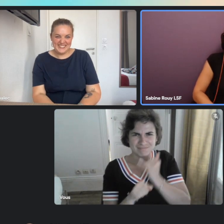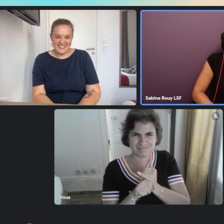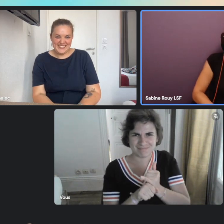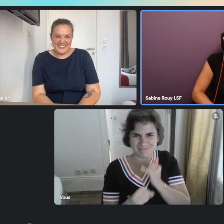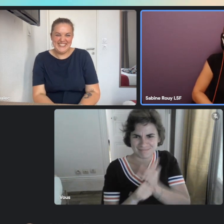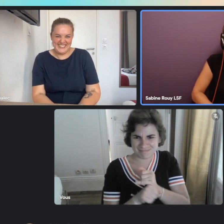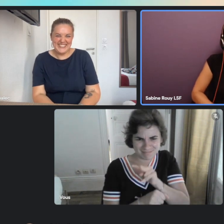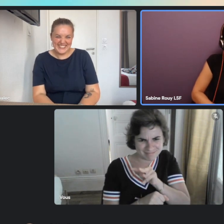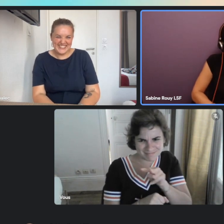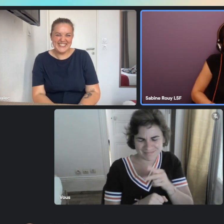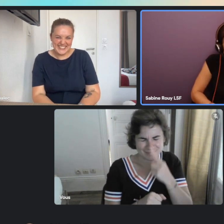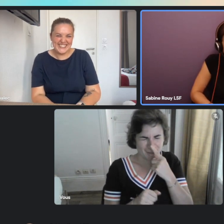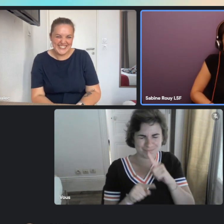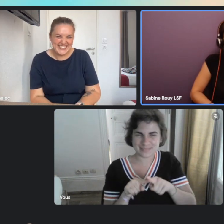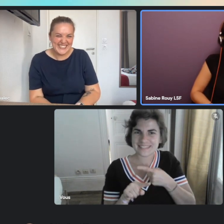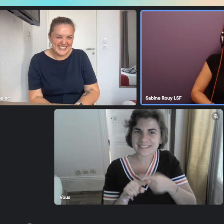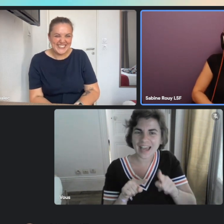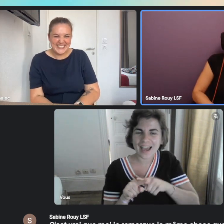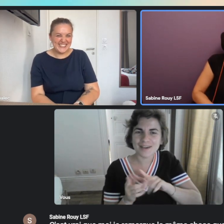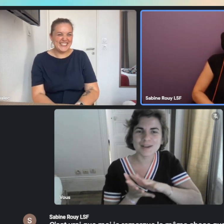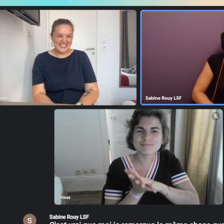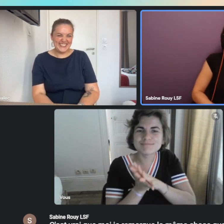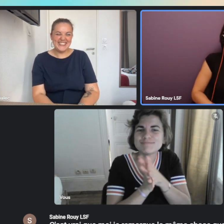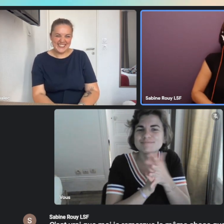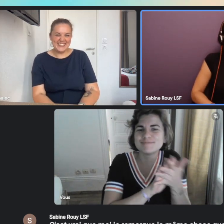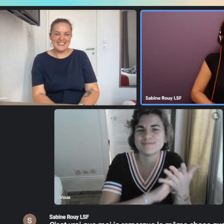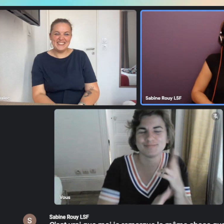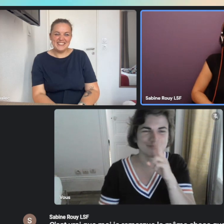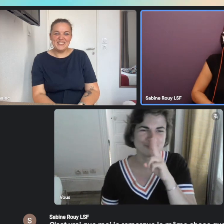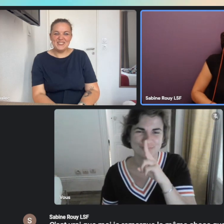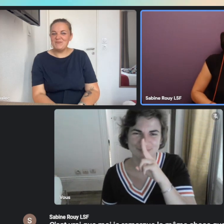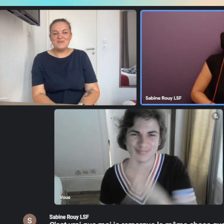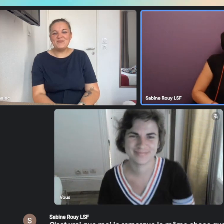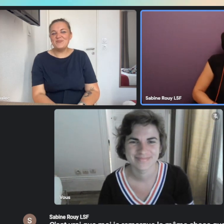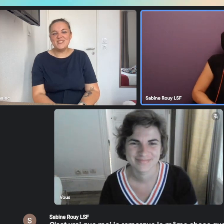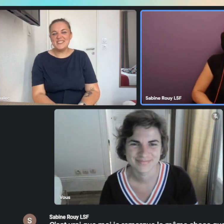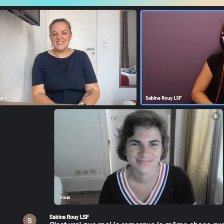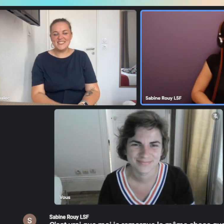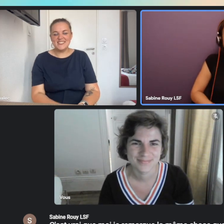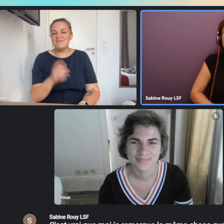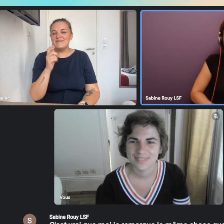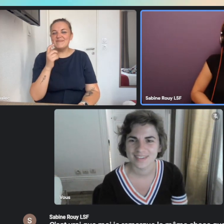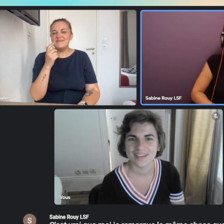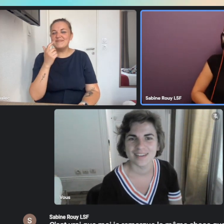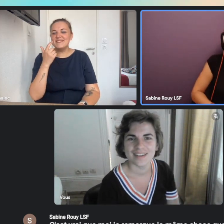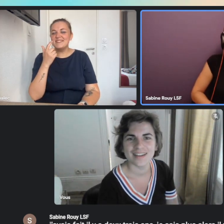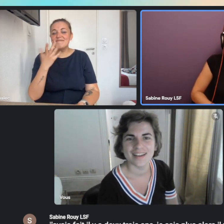regarder ce que j'avais fait, «Ah bon? Ah! Ça fait bizarre!» Justement cette évolution, c'est drôle.